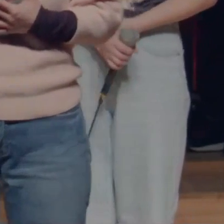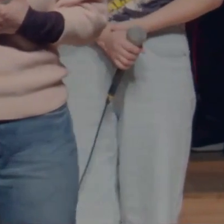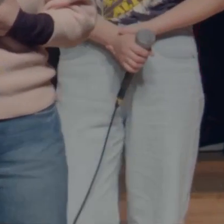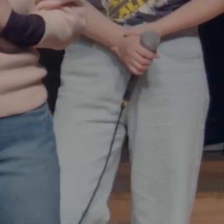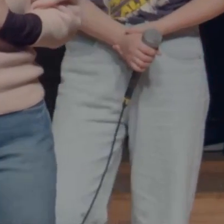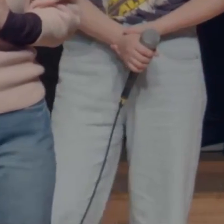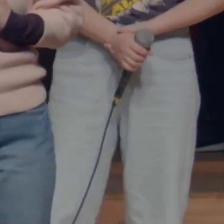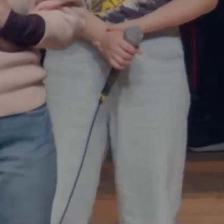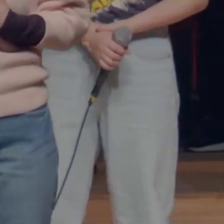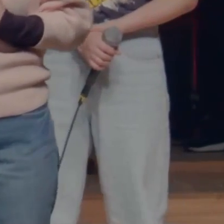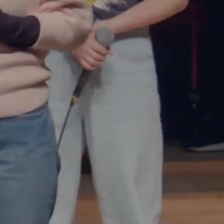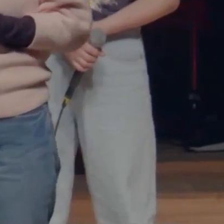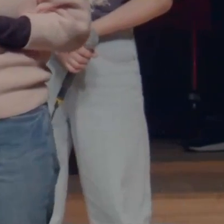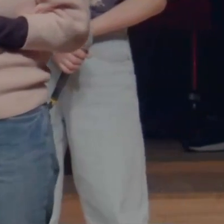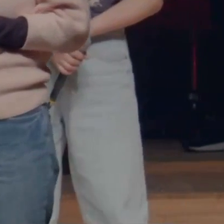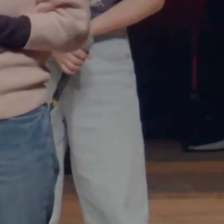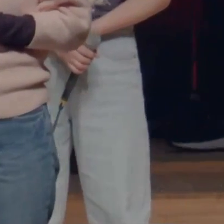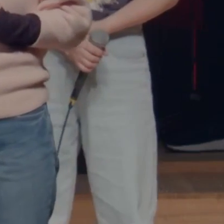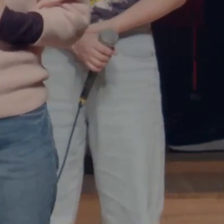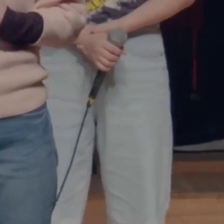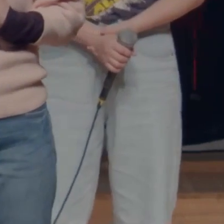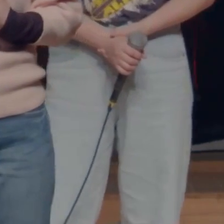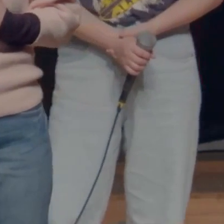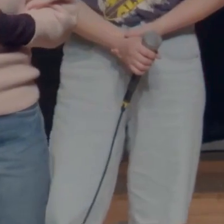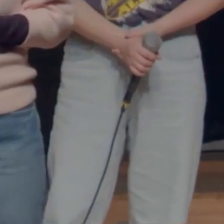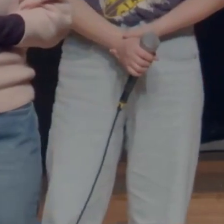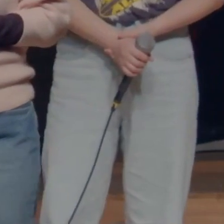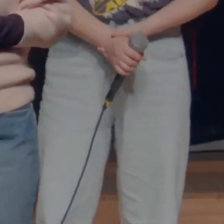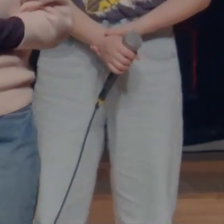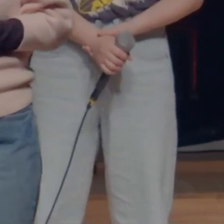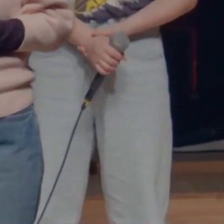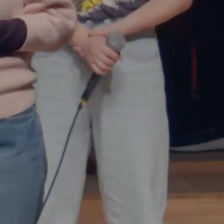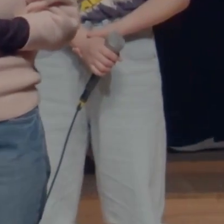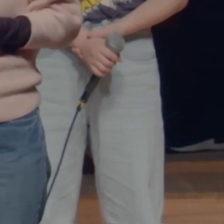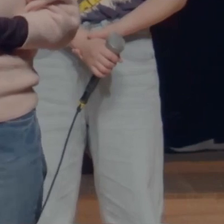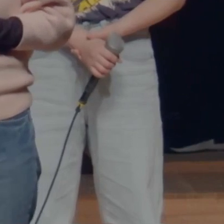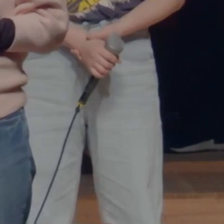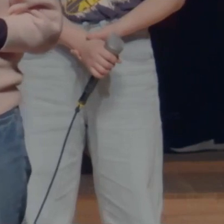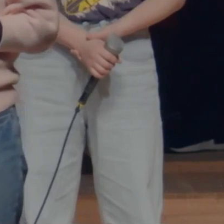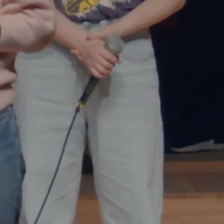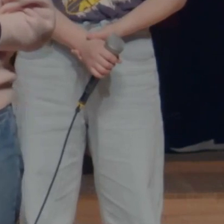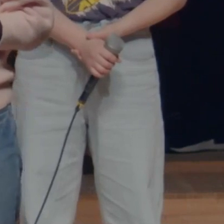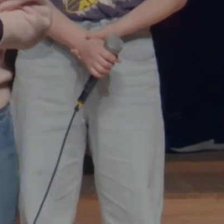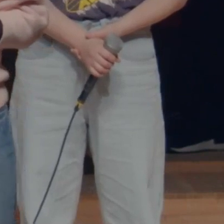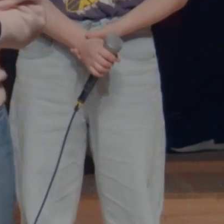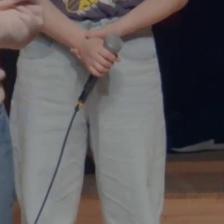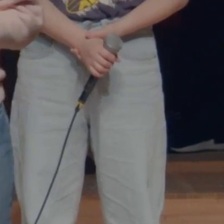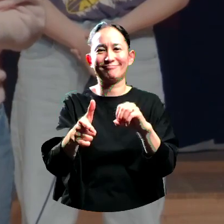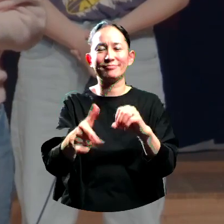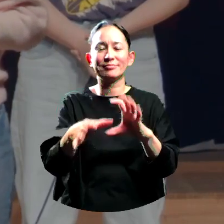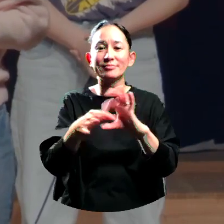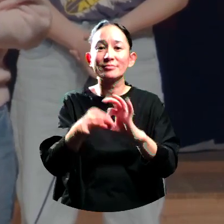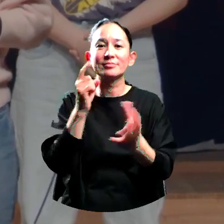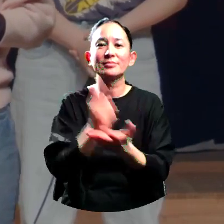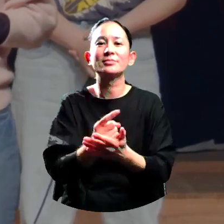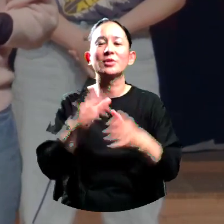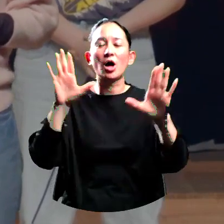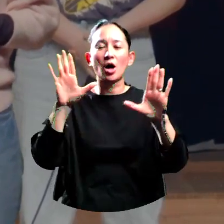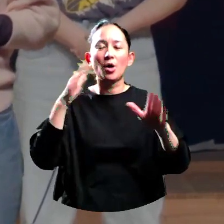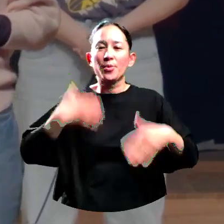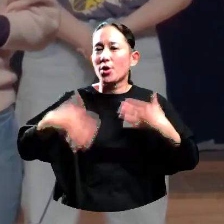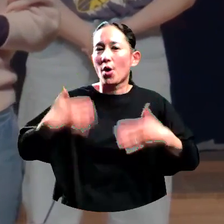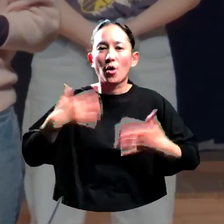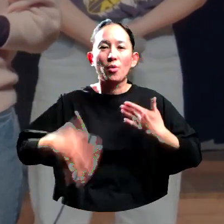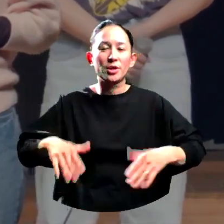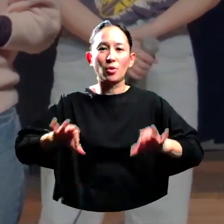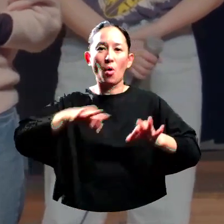our comprehension. なぜならイースターは奇跡だからです。 Because Easter is a miracle. だからこそ喜びの歌を歌わずに